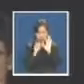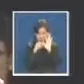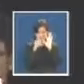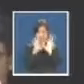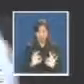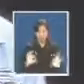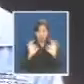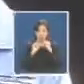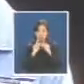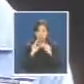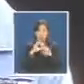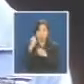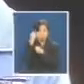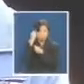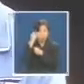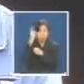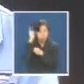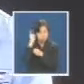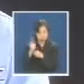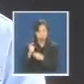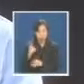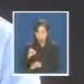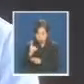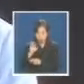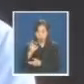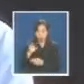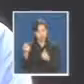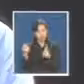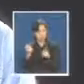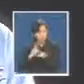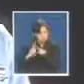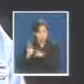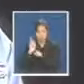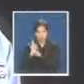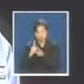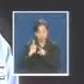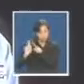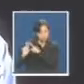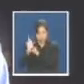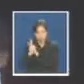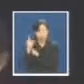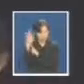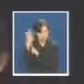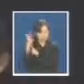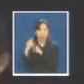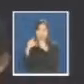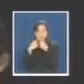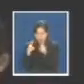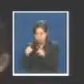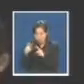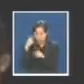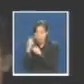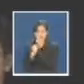ากก็คือการชุมนุมนั้นต้องปราศจากอาวุธผมคิดว่าในการชุมนุมเดือนเมษาพฤษภา